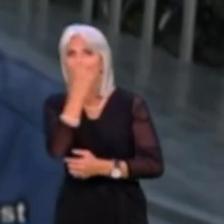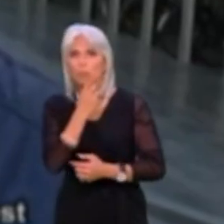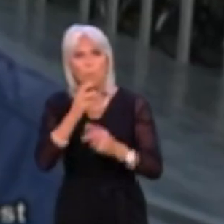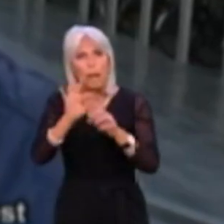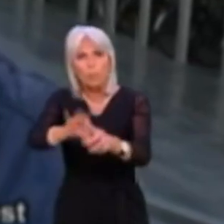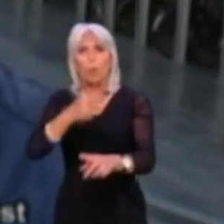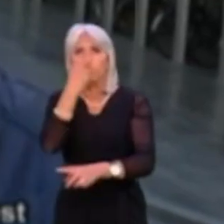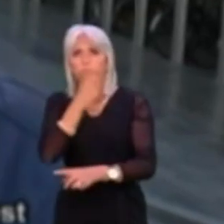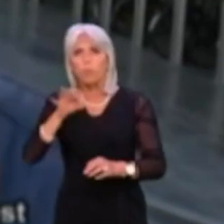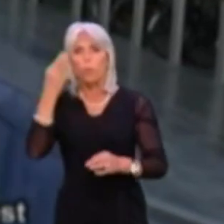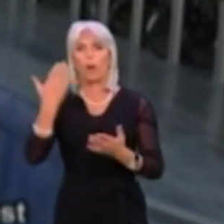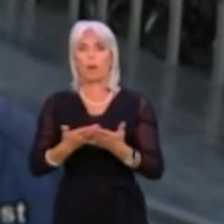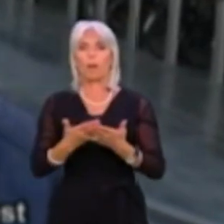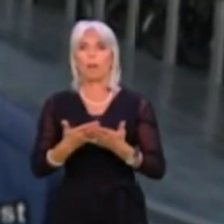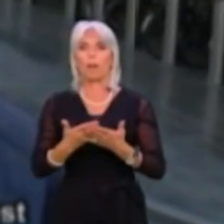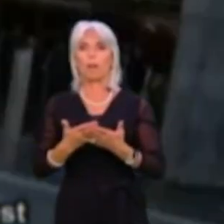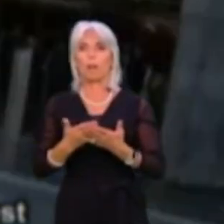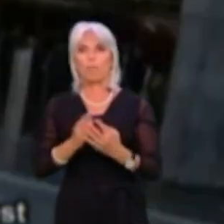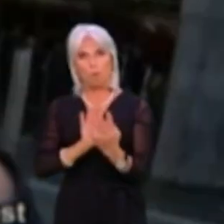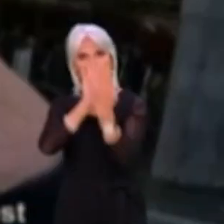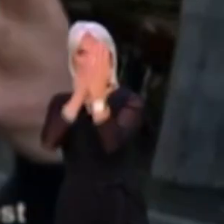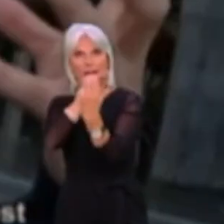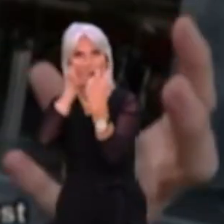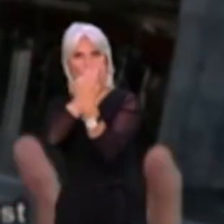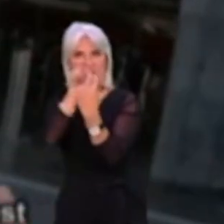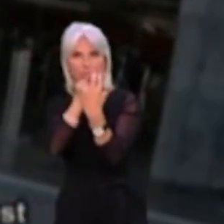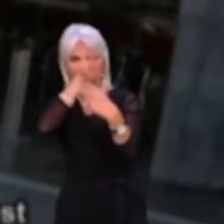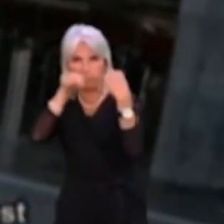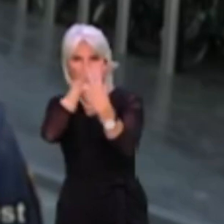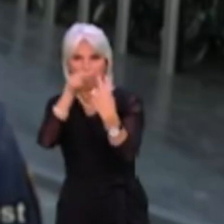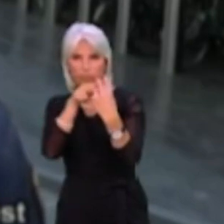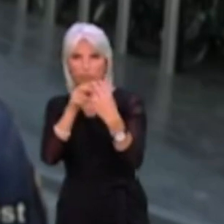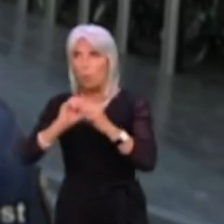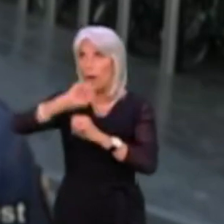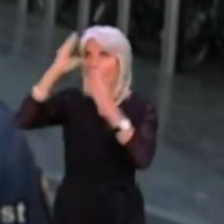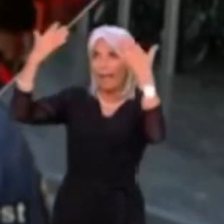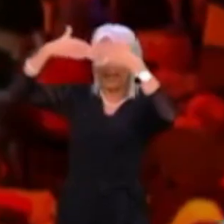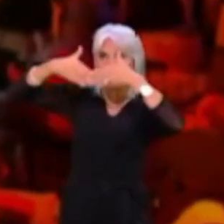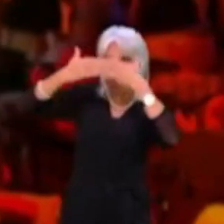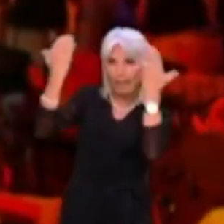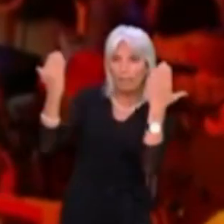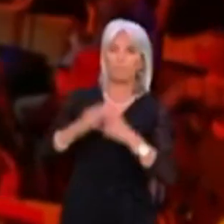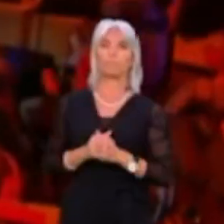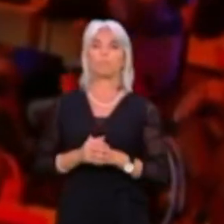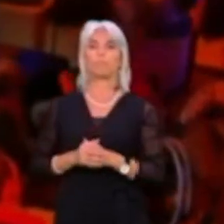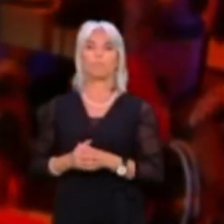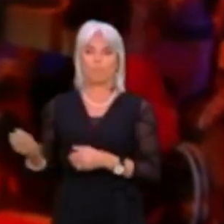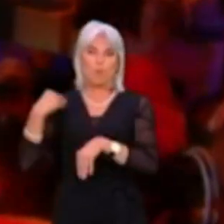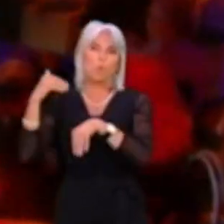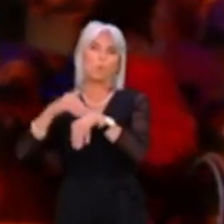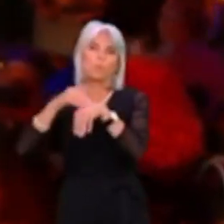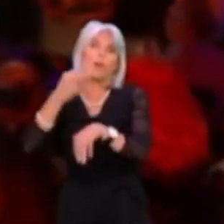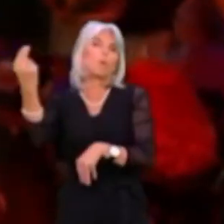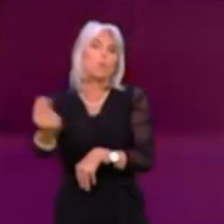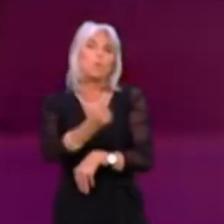exagérer, puis aussi surtout maintenir le face à face, s'assurer qu'on est dans une bonne lumière, ça aide énormément. Et les conseils très